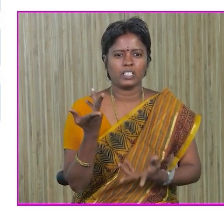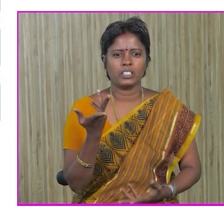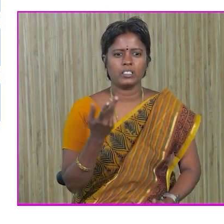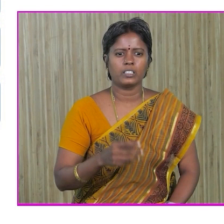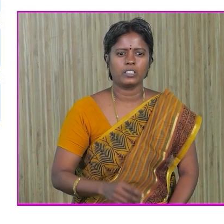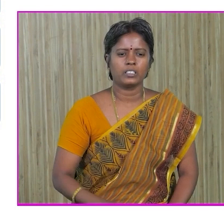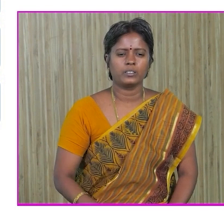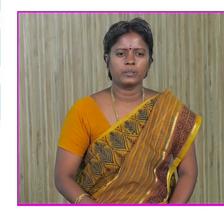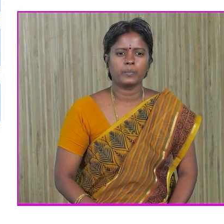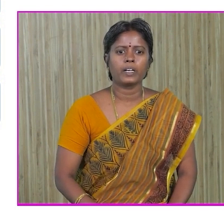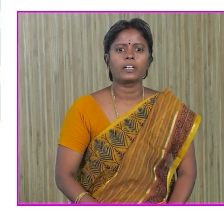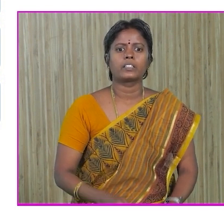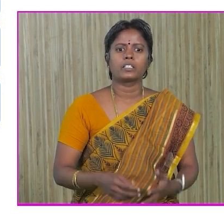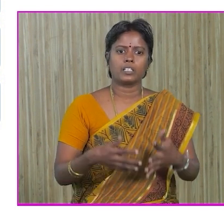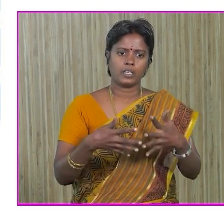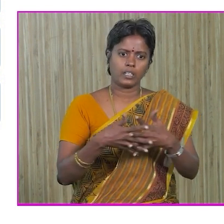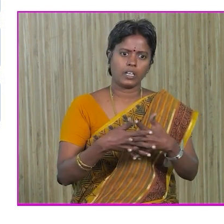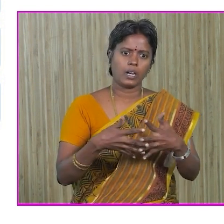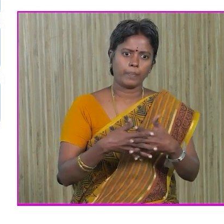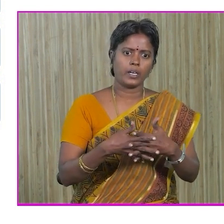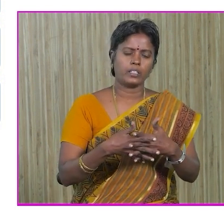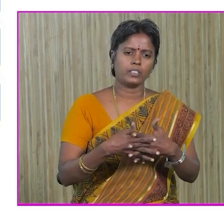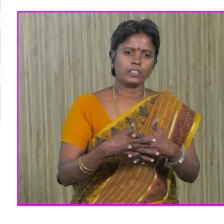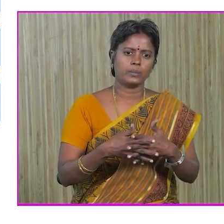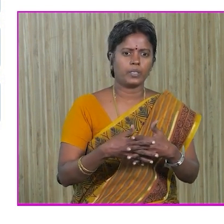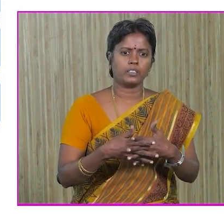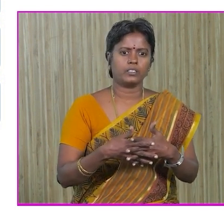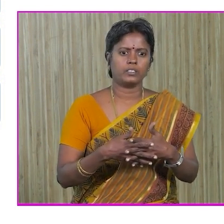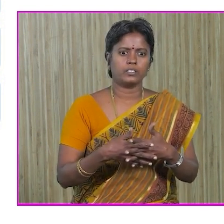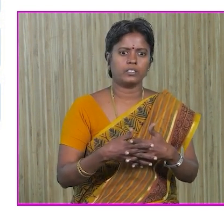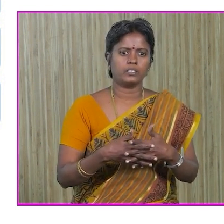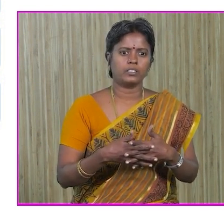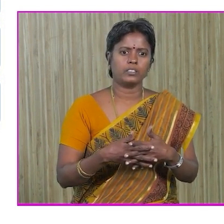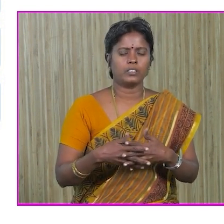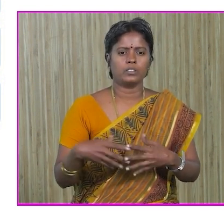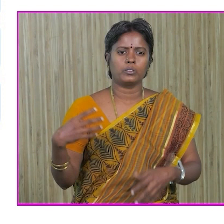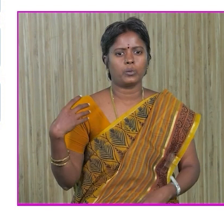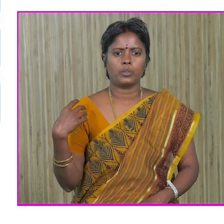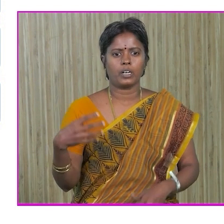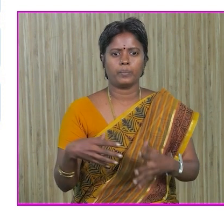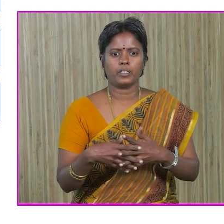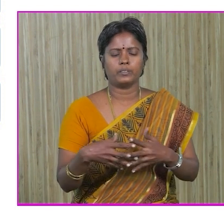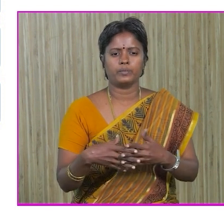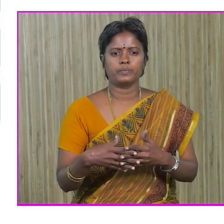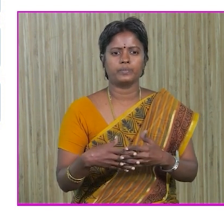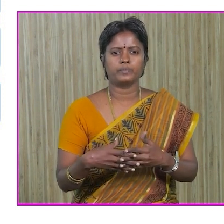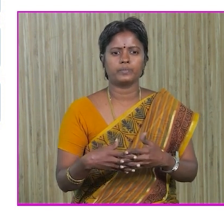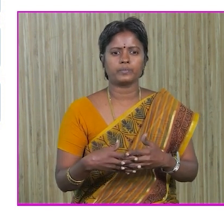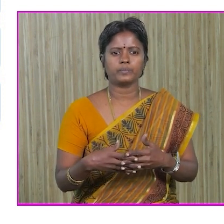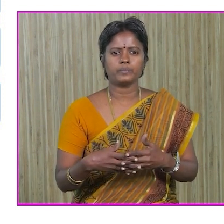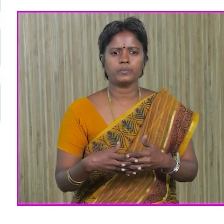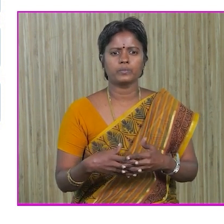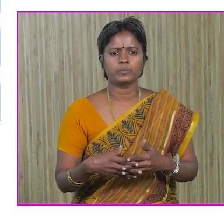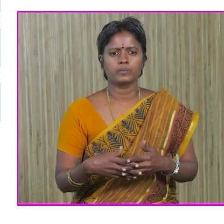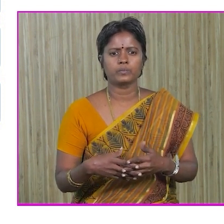பொருள் என்ன? கிளைஞர் என்ற சொல்லின் பொருள் நண்பன், தோழன் என கொள்ளலாம். ஒரு திருக்குறளில்